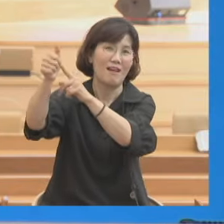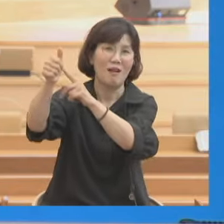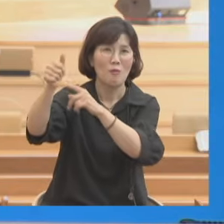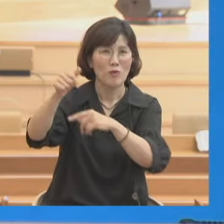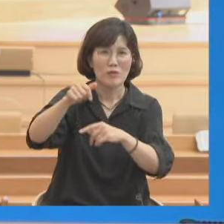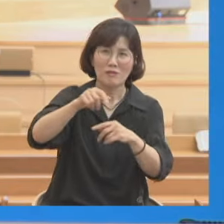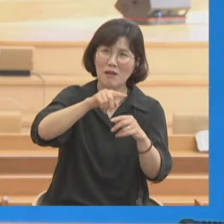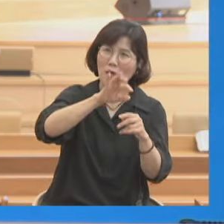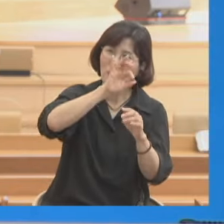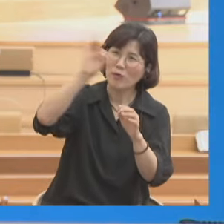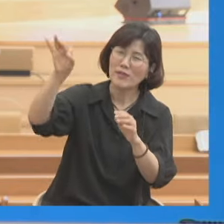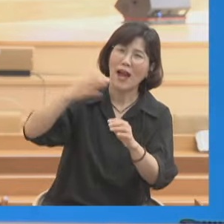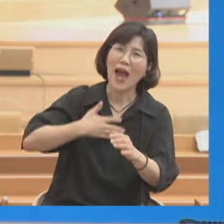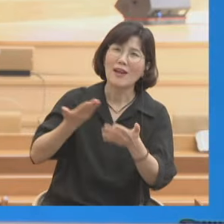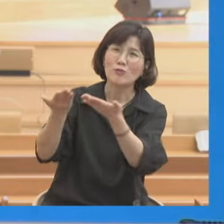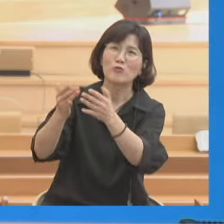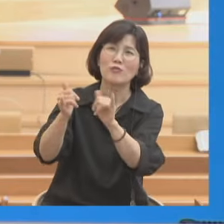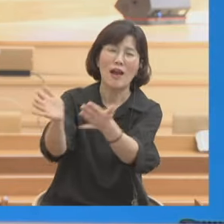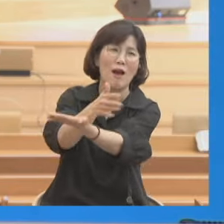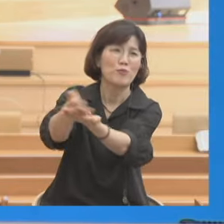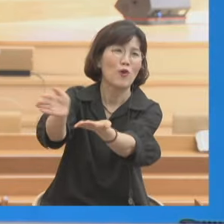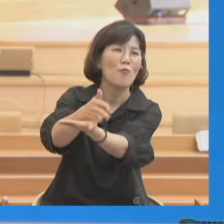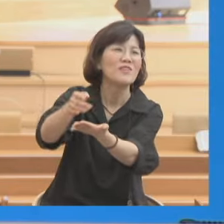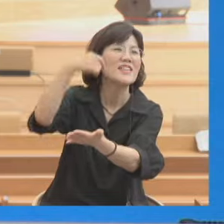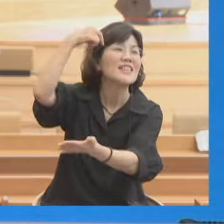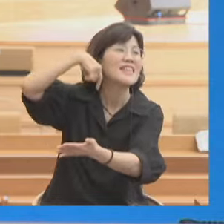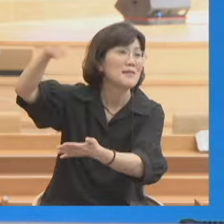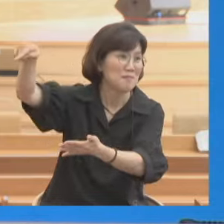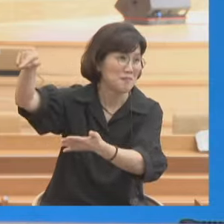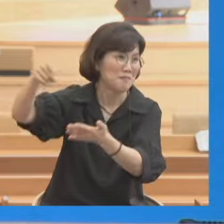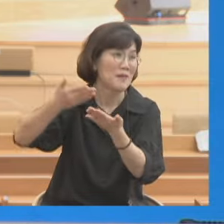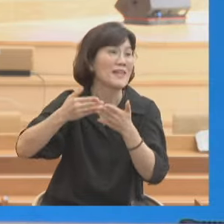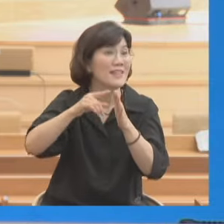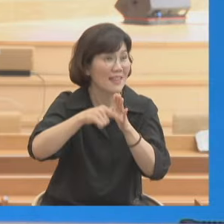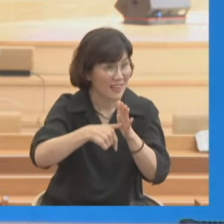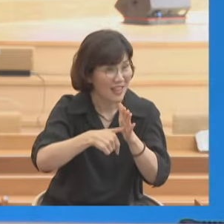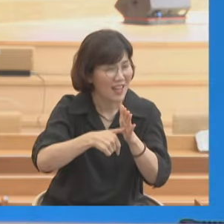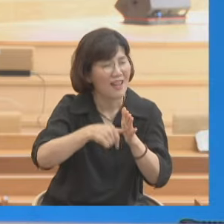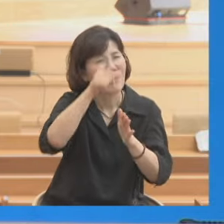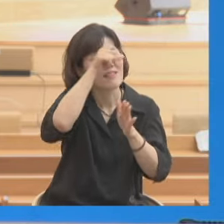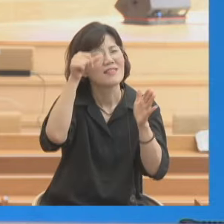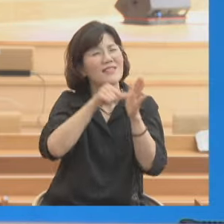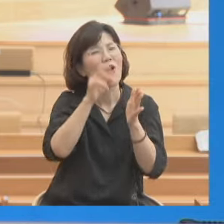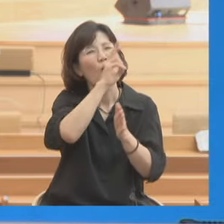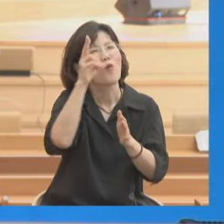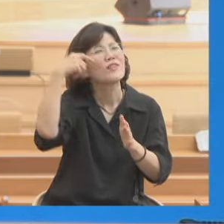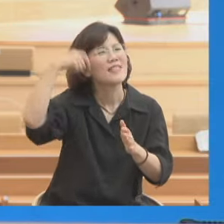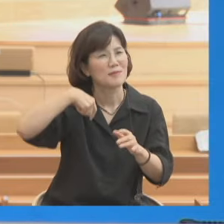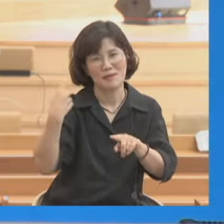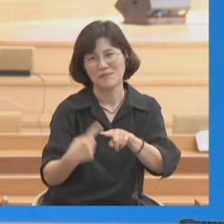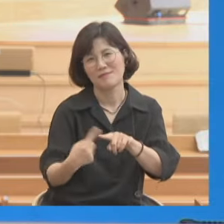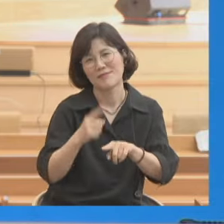나를 안 알아주는 것 같지 않는 듯한 그런 느낌이 들 때 인생의 오후를 맞이한 거죠.